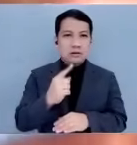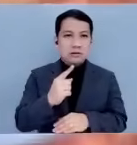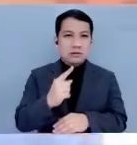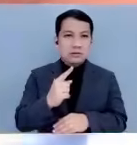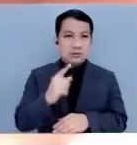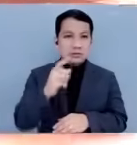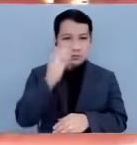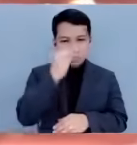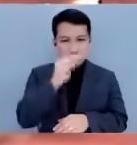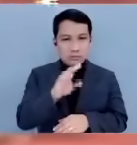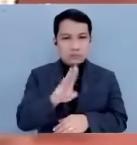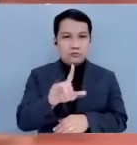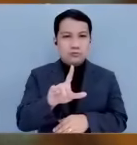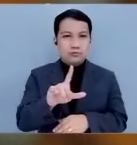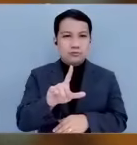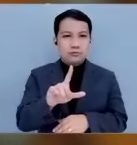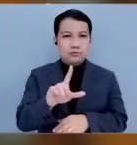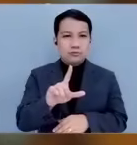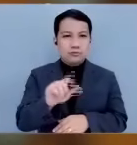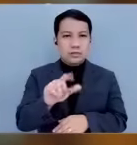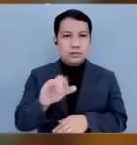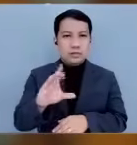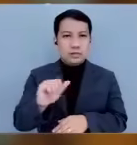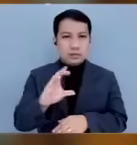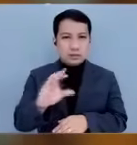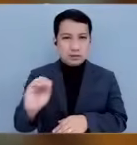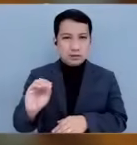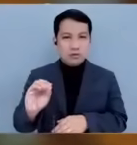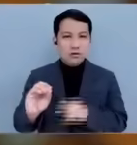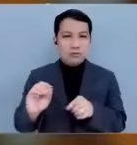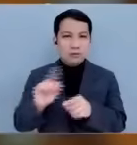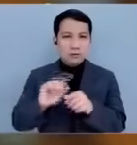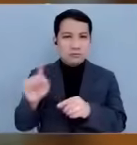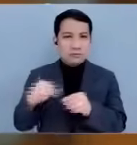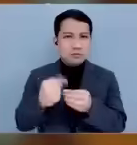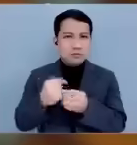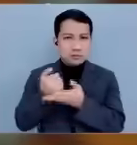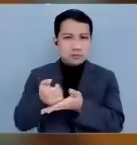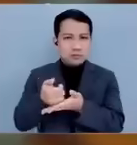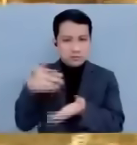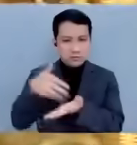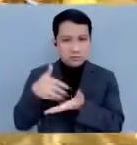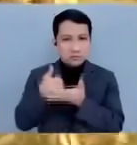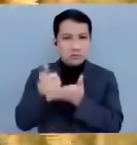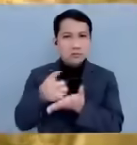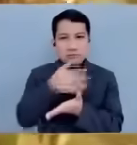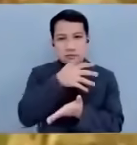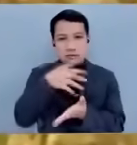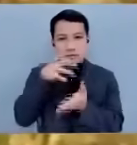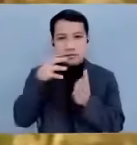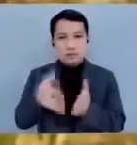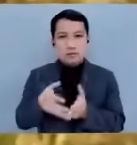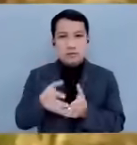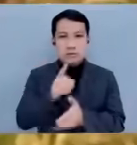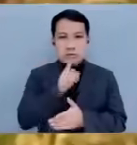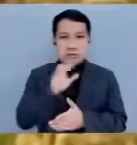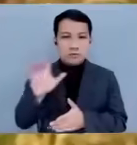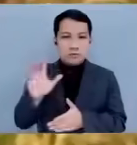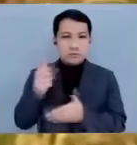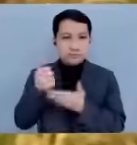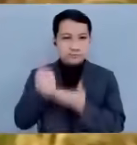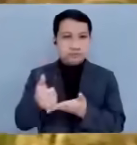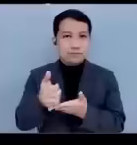ngayon, pinag-aaralan pa raw ng lokal na pamahalaan ang tulong na ibibigay sa mga apektado magsasaka. Nangako na rin daw ng tulong ang Department